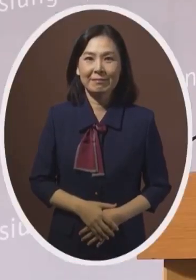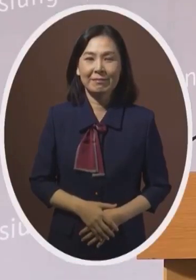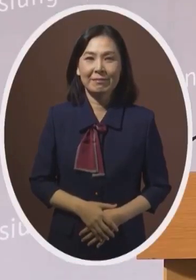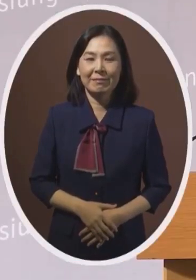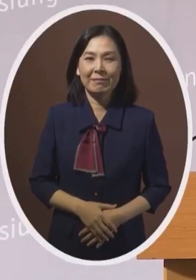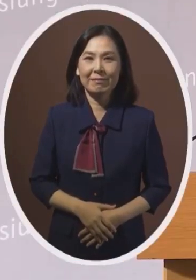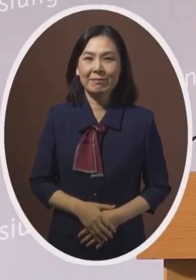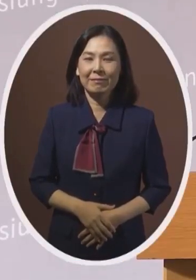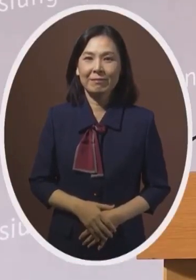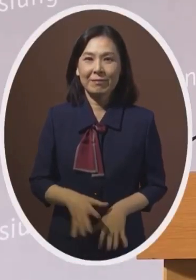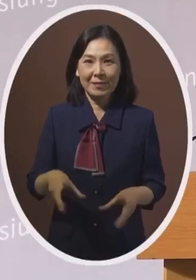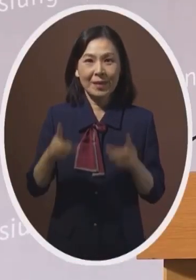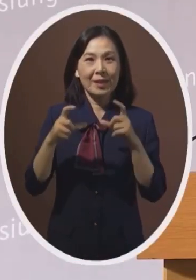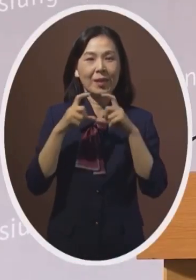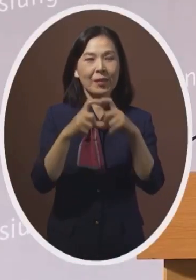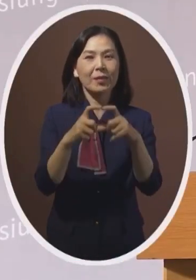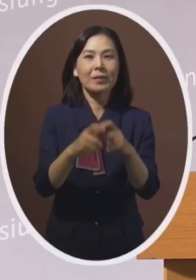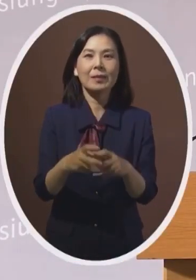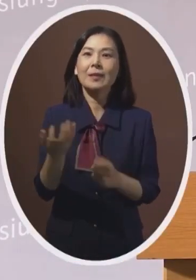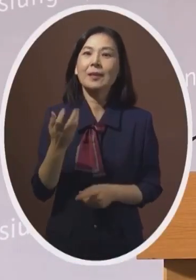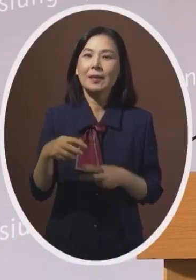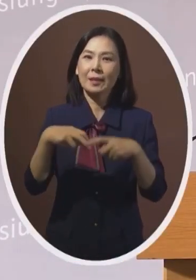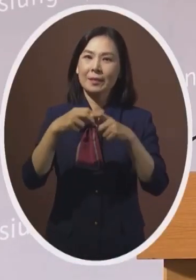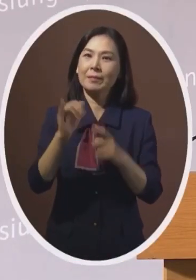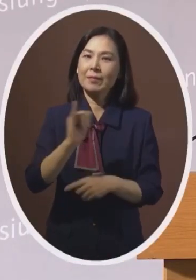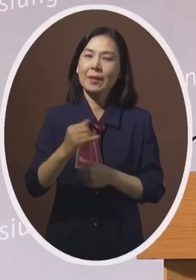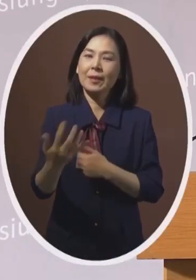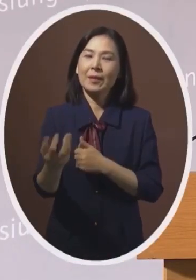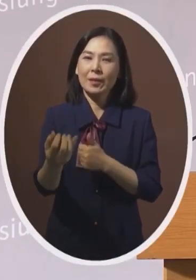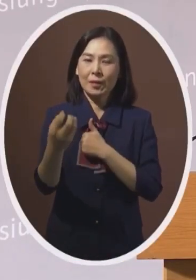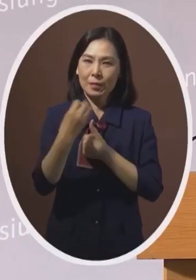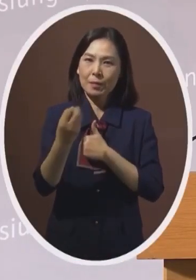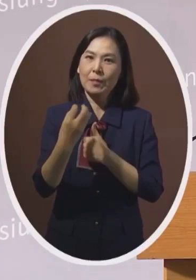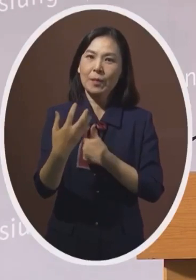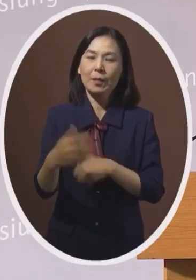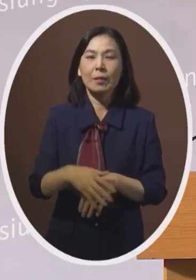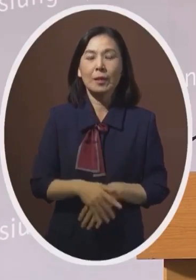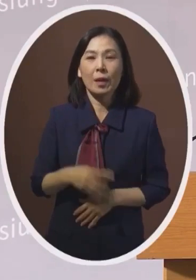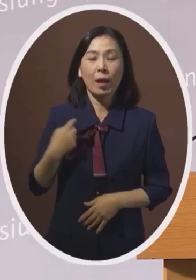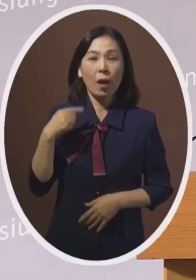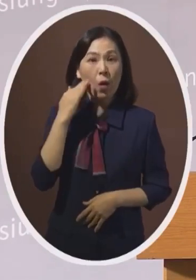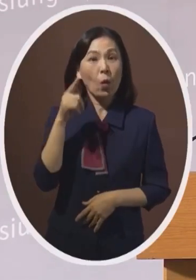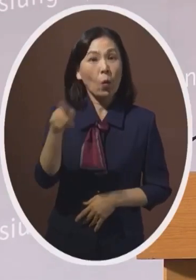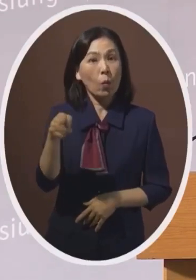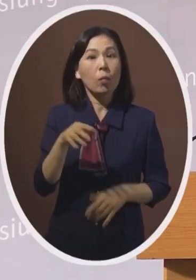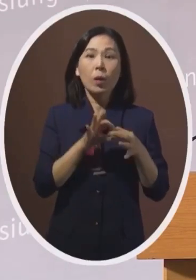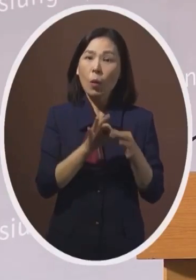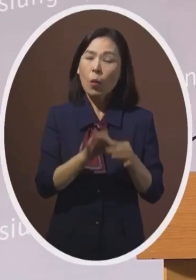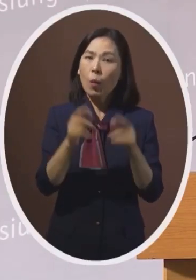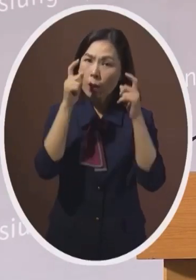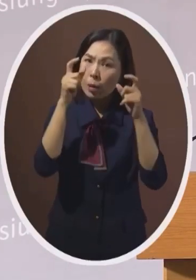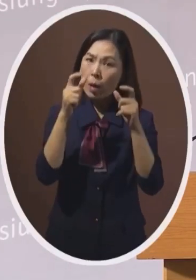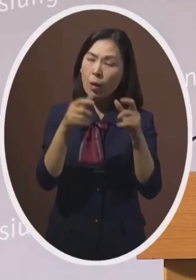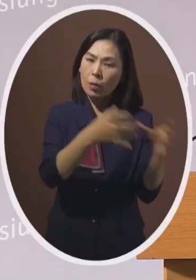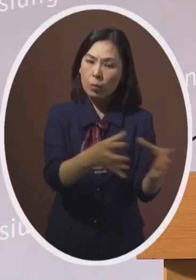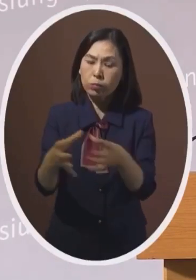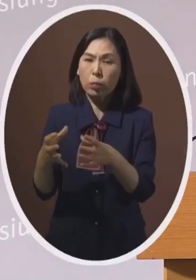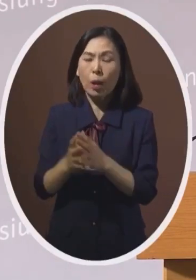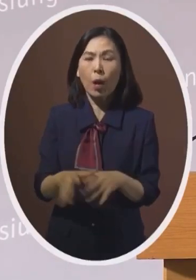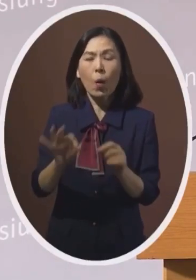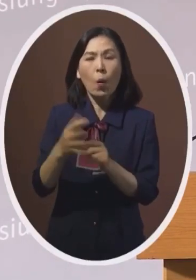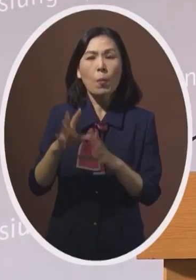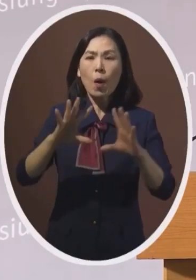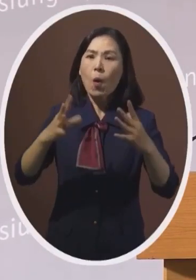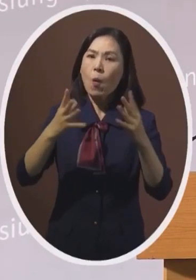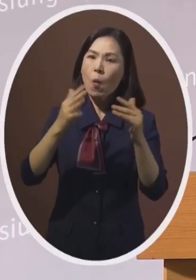我想还是要先回应刚刚李议员的指教。假如说李议员那么关心高雄的建设，那为什么国民党的立院党团在立